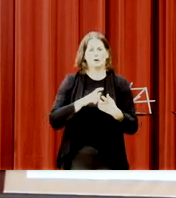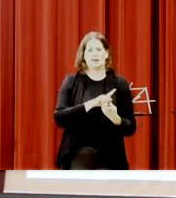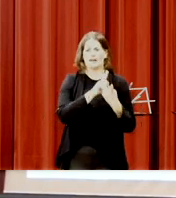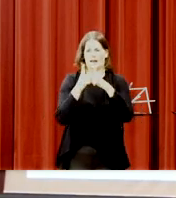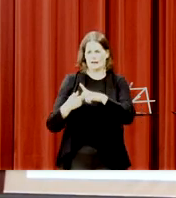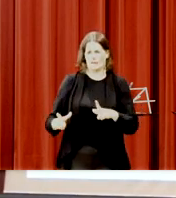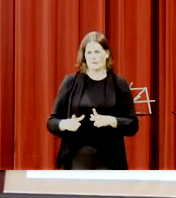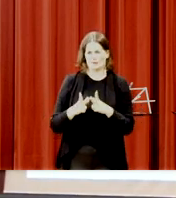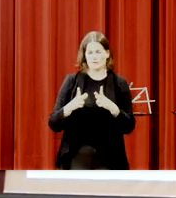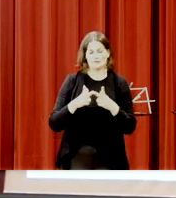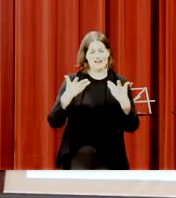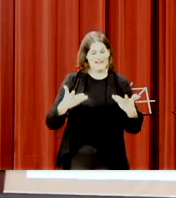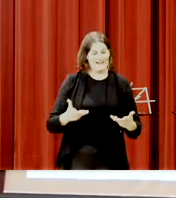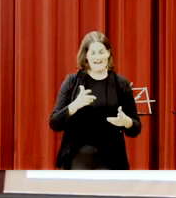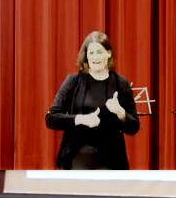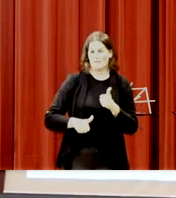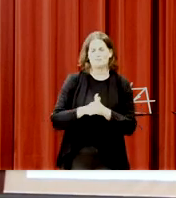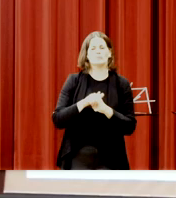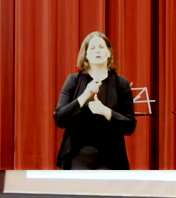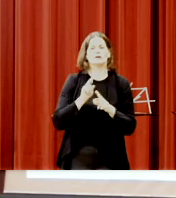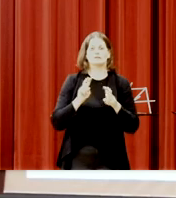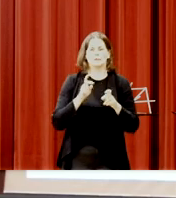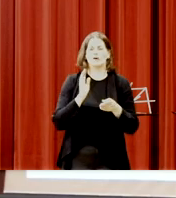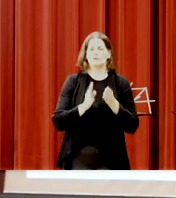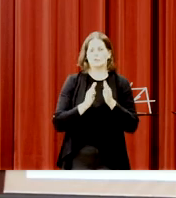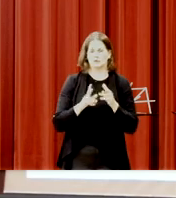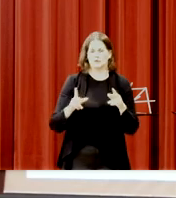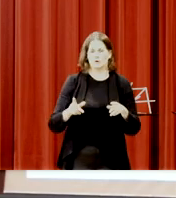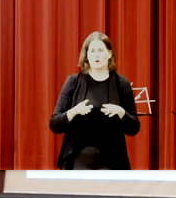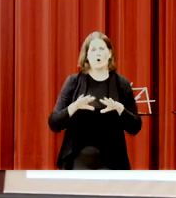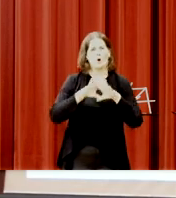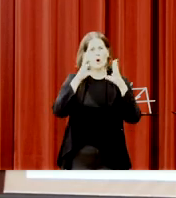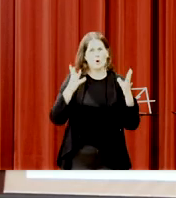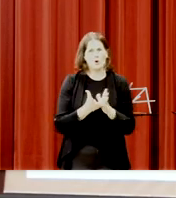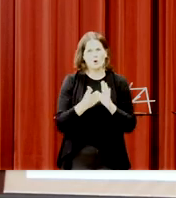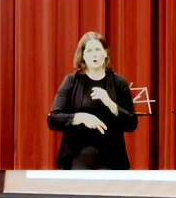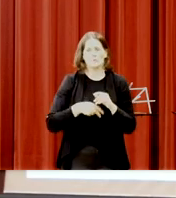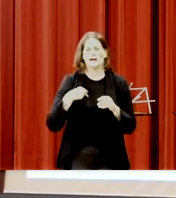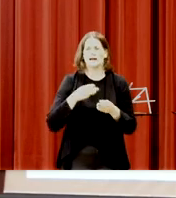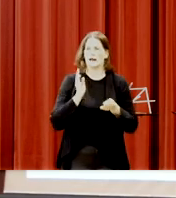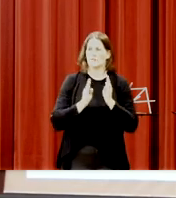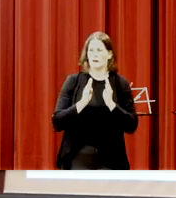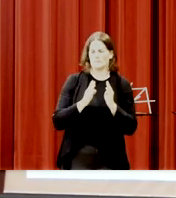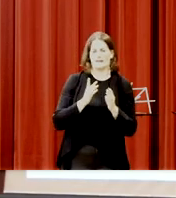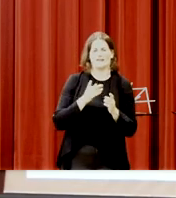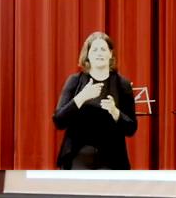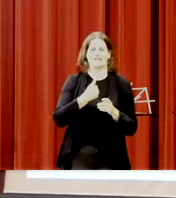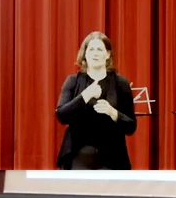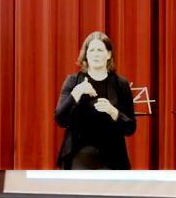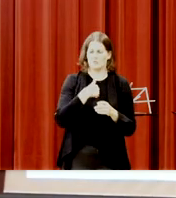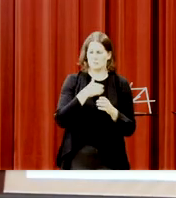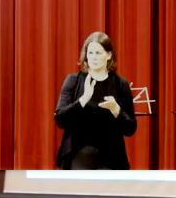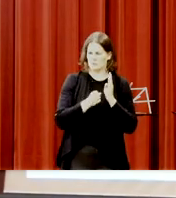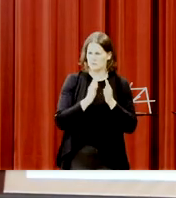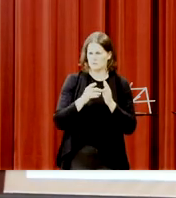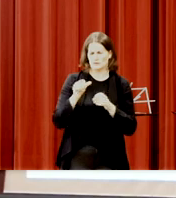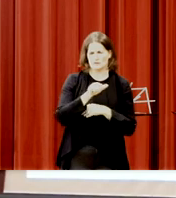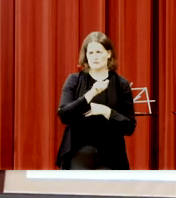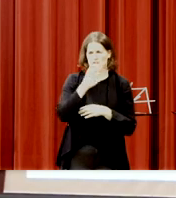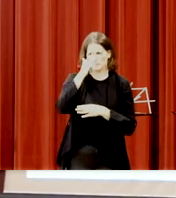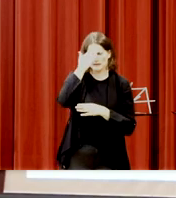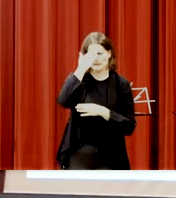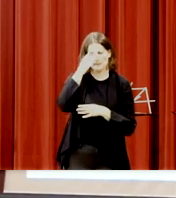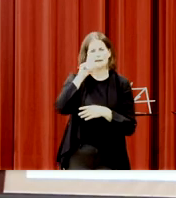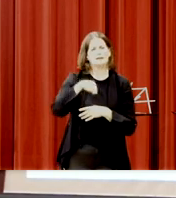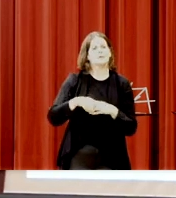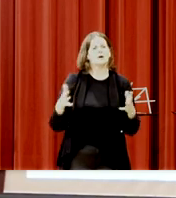no només, com dèiem abans, en aquest espai d'ensenyament, sinó com a impulsors de la innovació, el progrés econòmic i la millora de la qualitat de la vida dels ciutadans. De